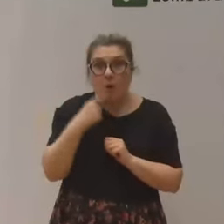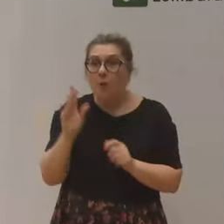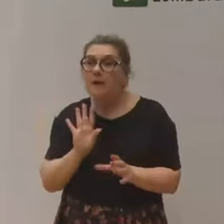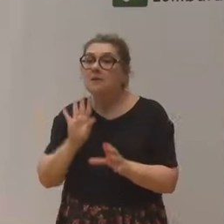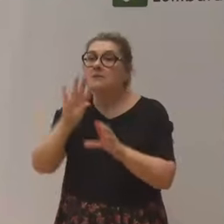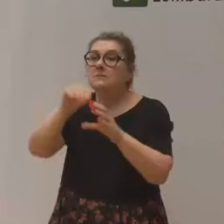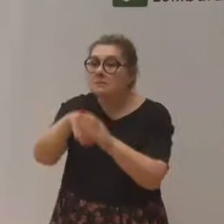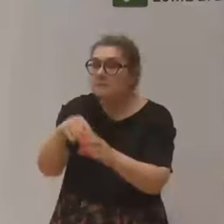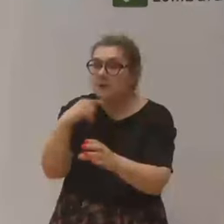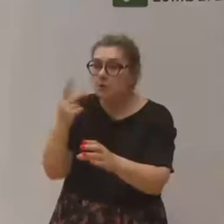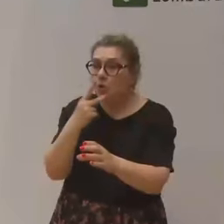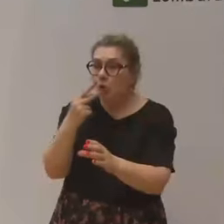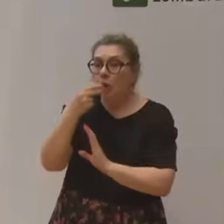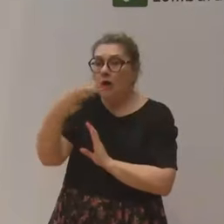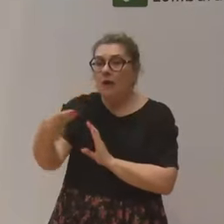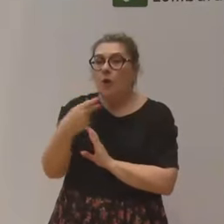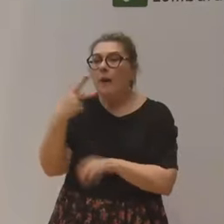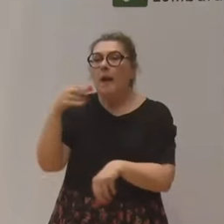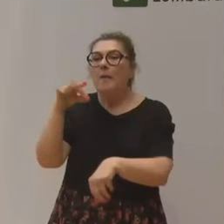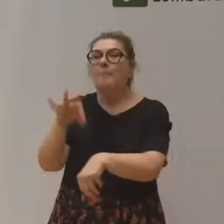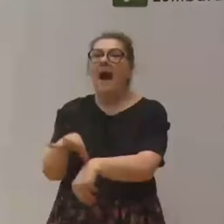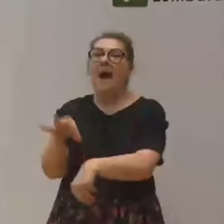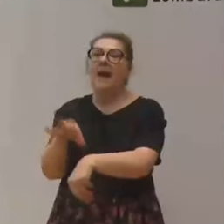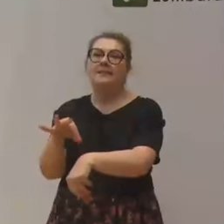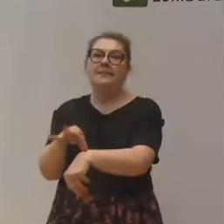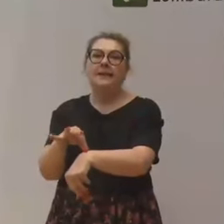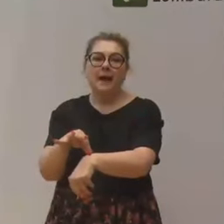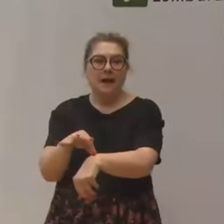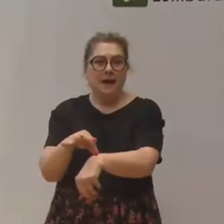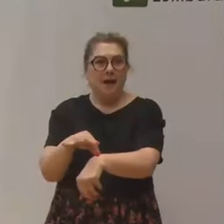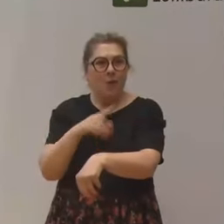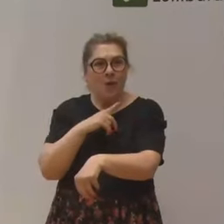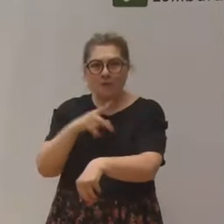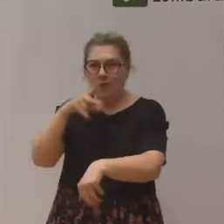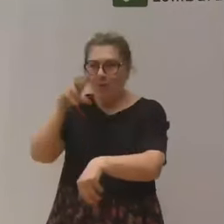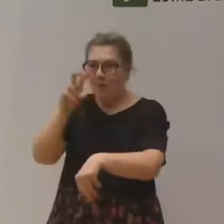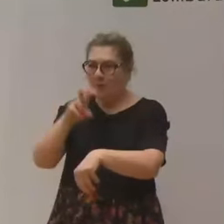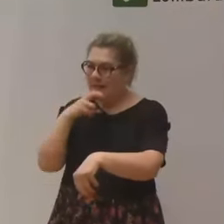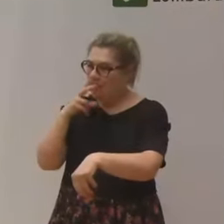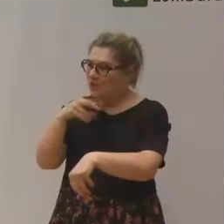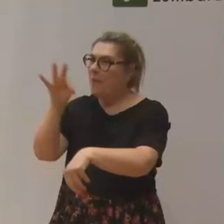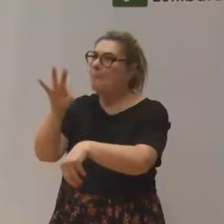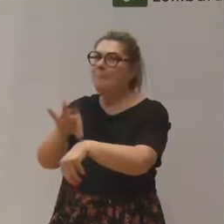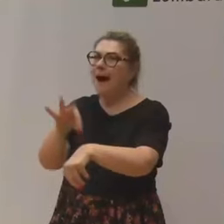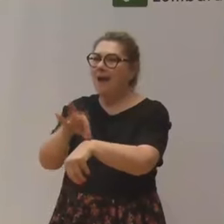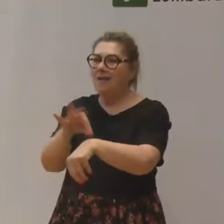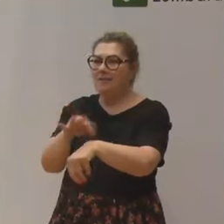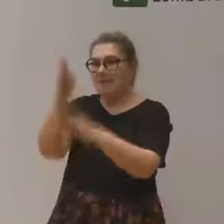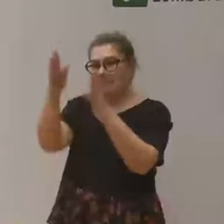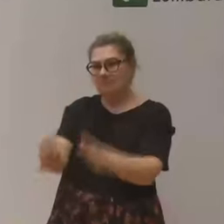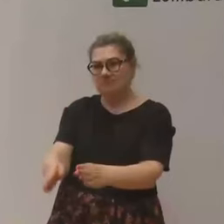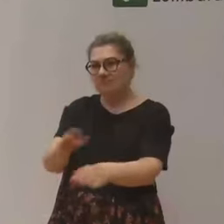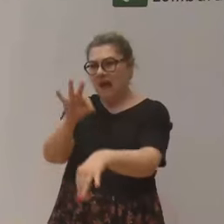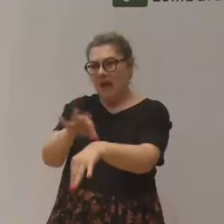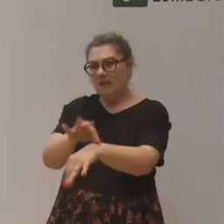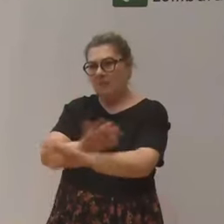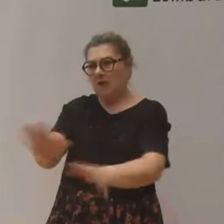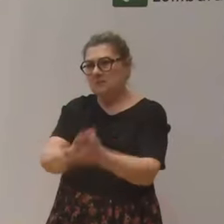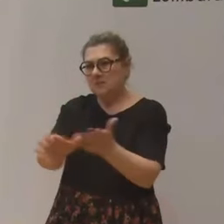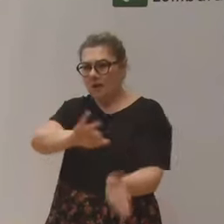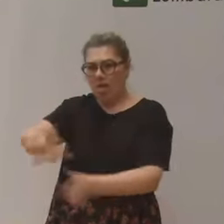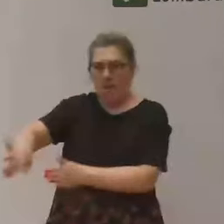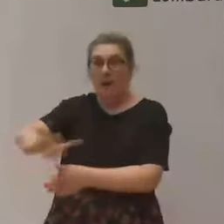tema della malattia. La diagnosi richiama un atteggiamento clinico diagnostico, quindi la malattia.